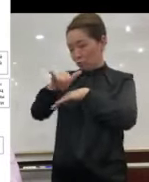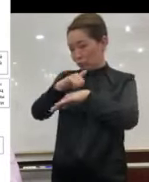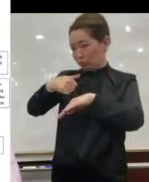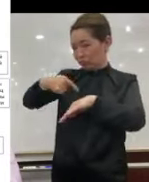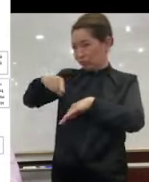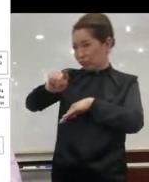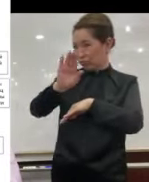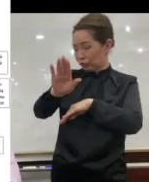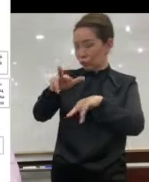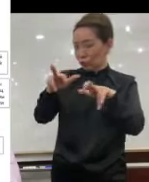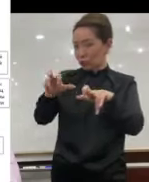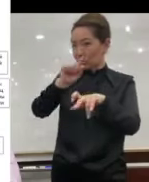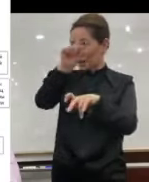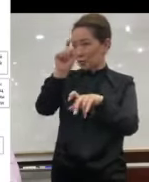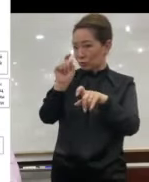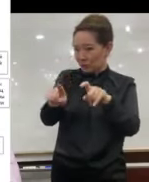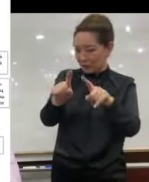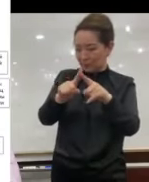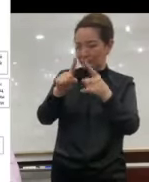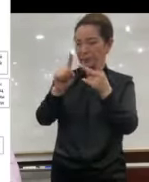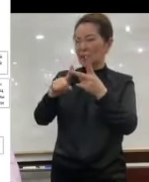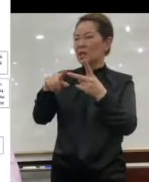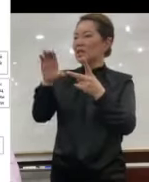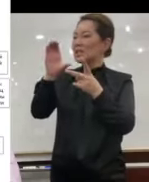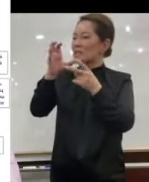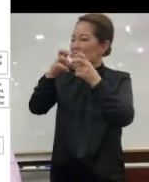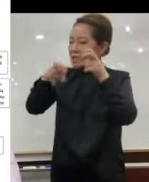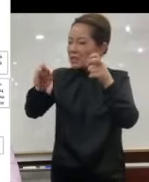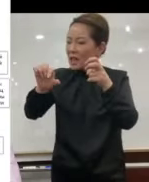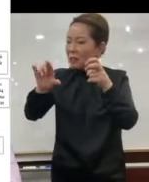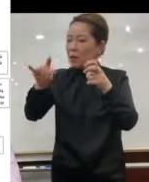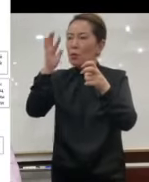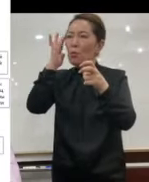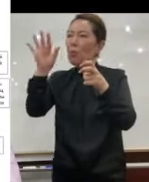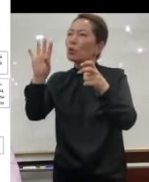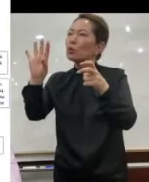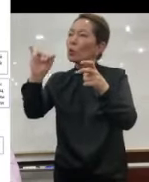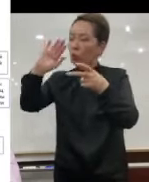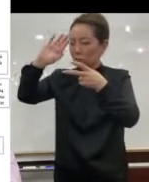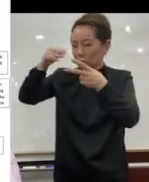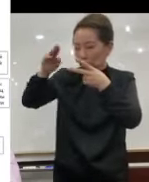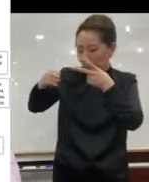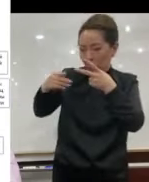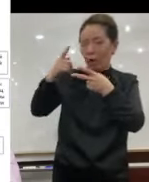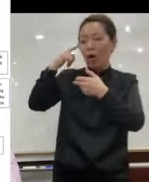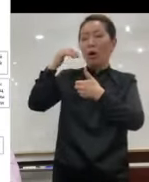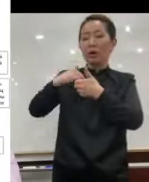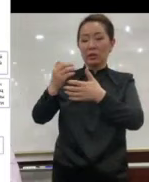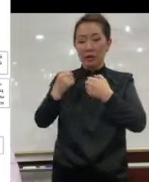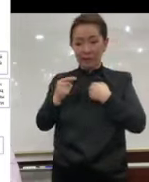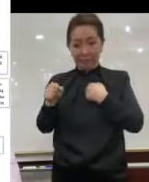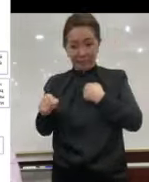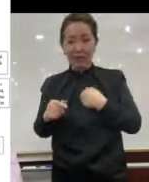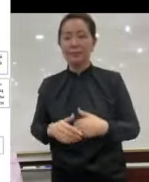асуудал мөн одоо энэ салбарын бодлого үйл ажиллагааны талаар нэлээд сайн ойлголт авах болно.